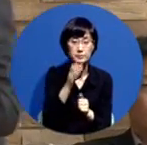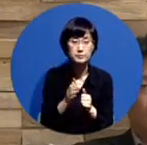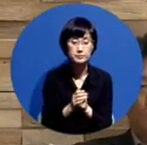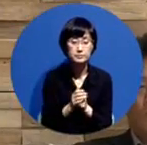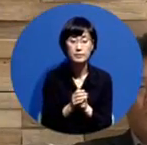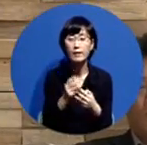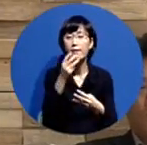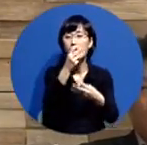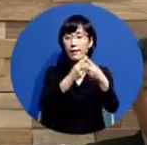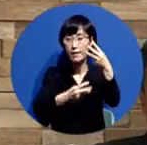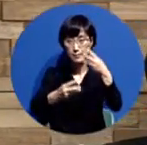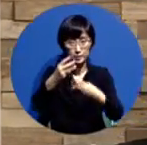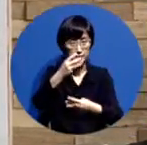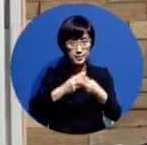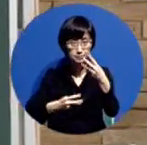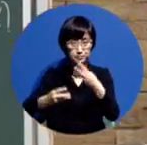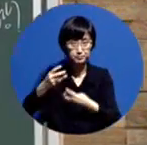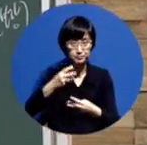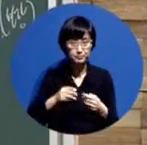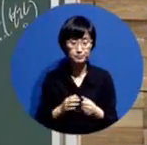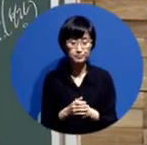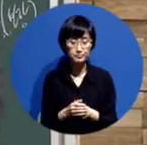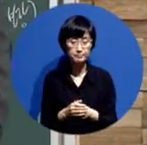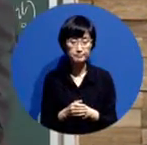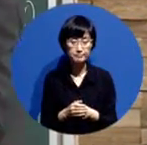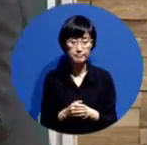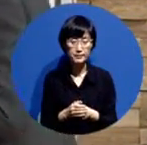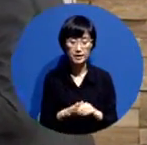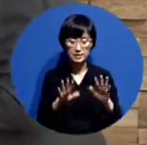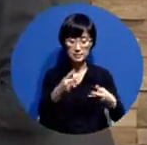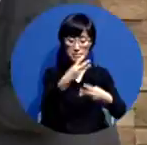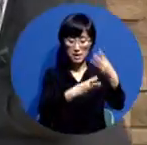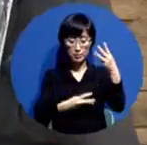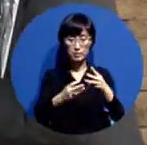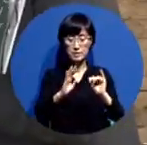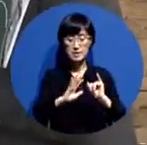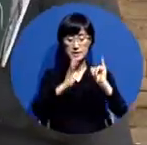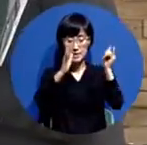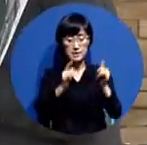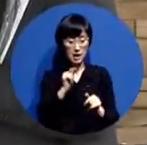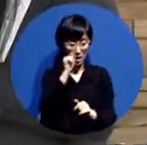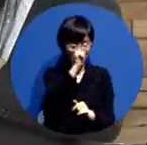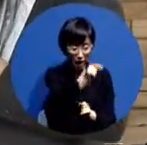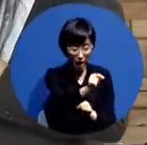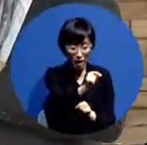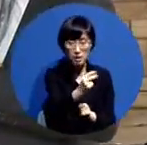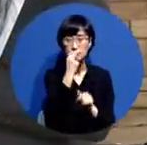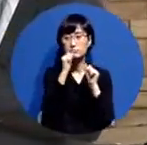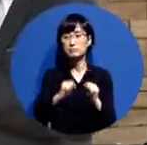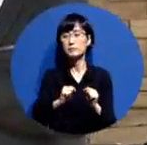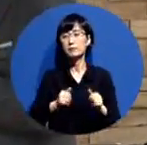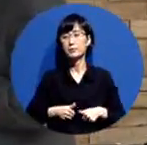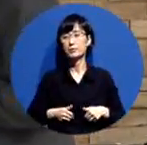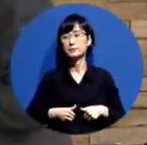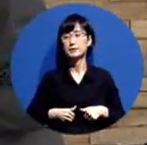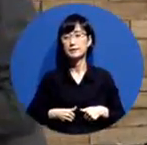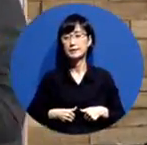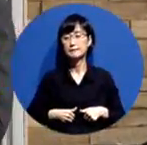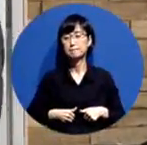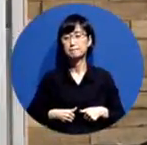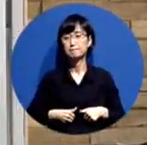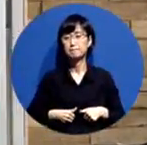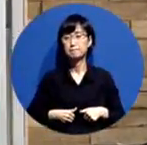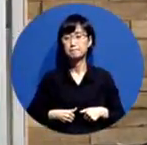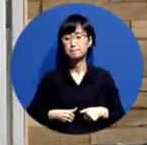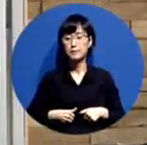우리 remnant 들은어쨌든살아남아야죠 我们 remnant 总之得要活下来 어떻게살아